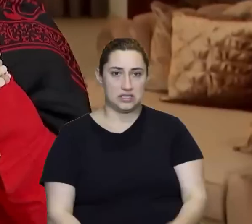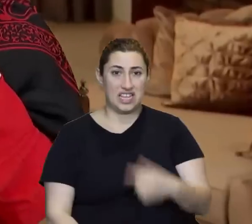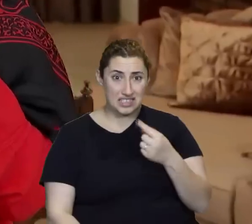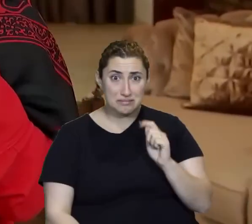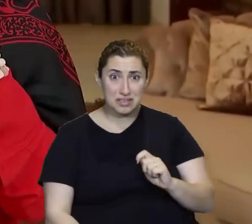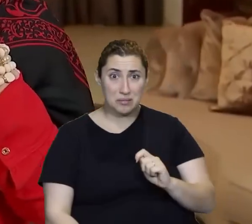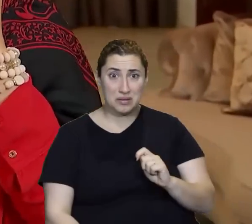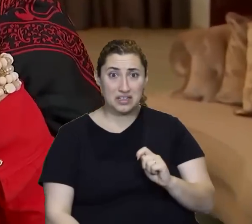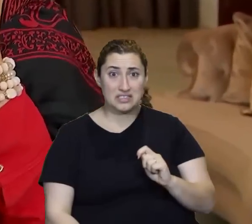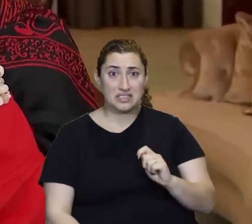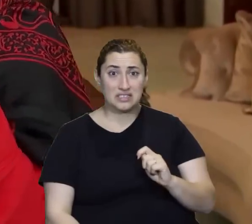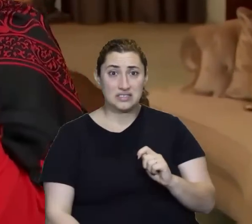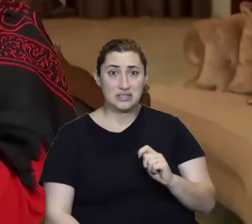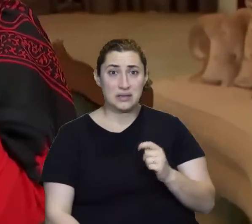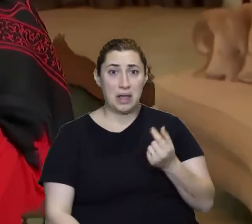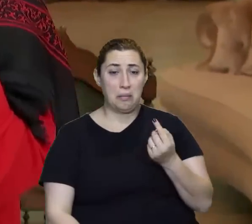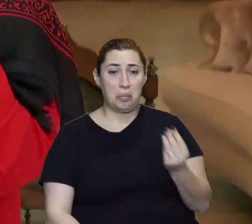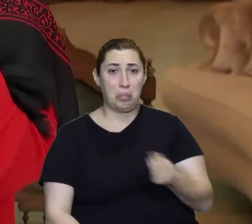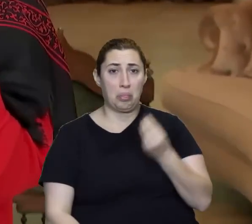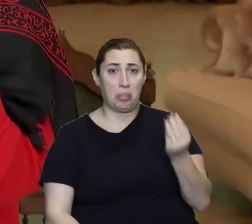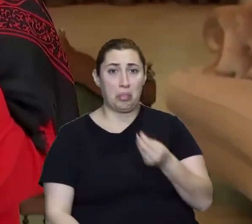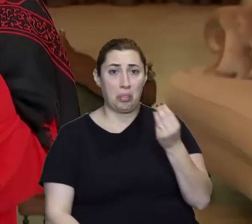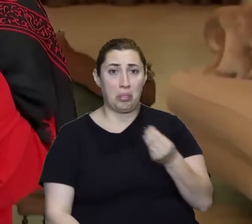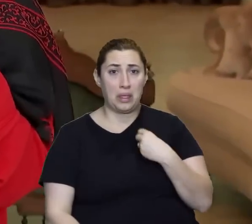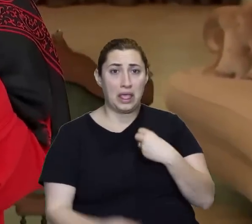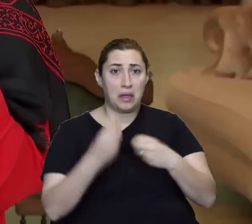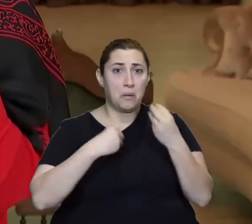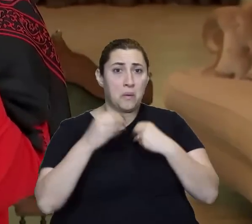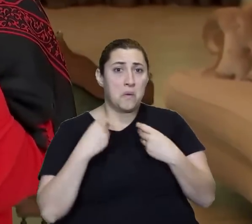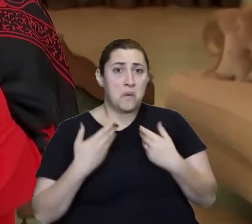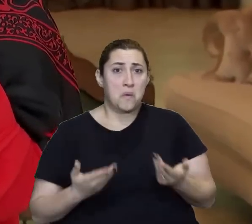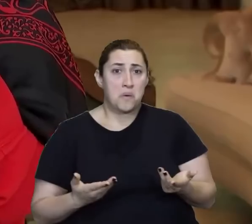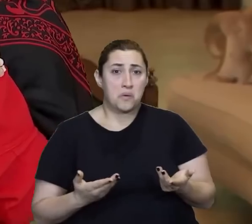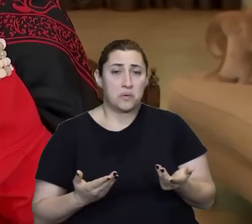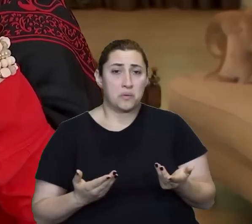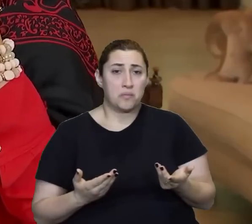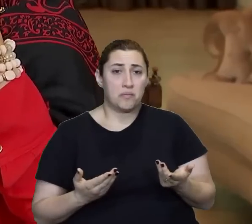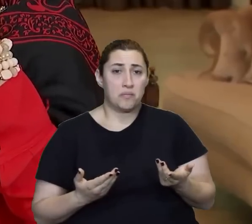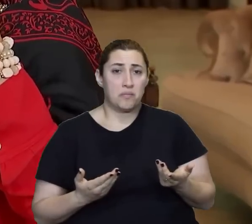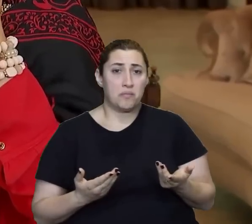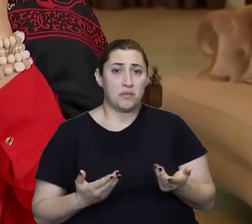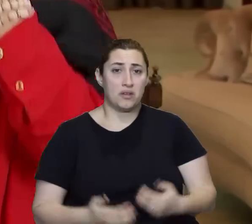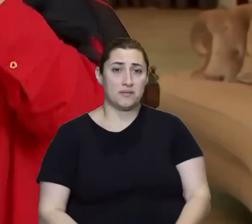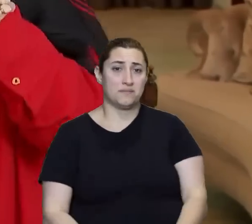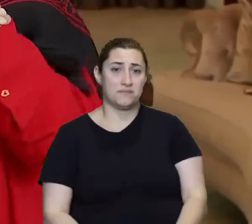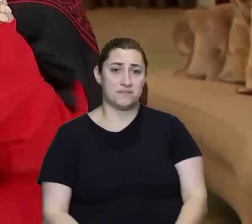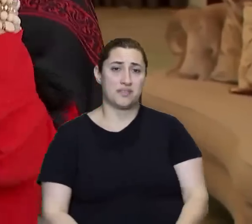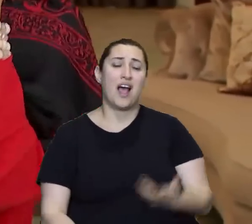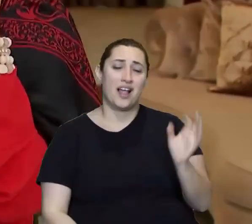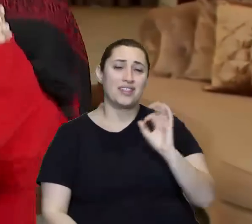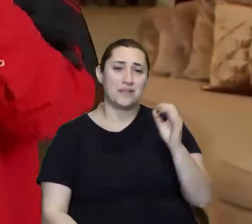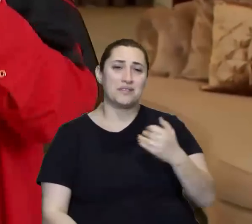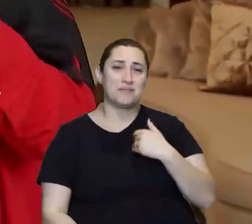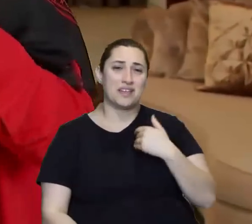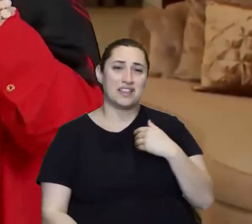Azaltacağız mı? Ay zaten kuş gözü kadar menülerim var yani doktor beyciğim. Artık. Tabii ben